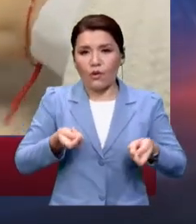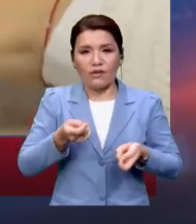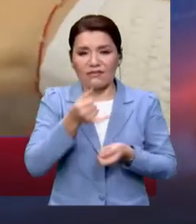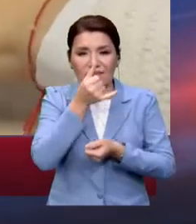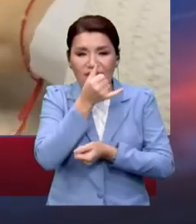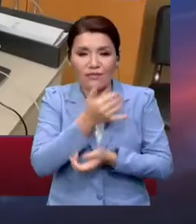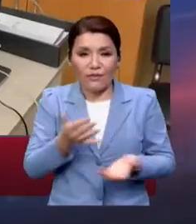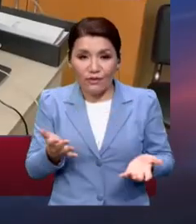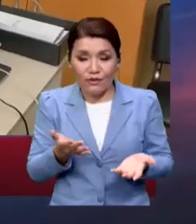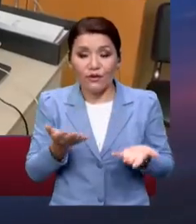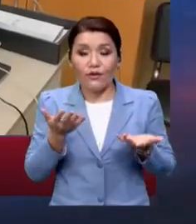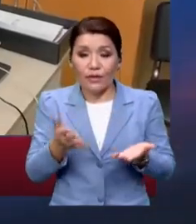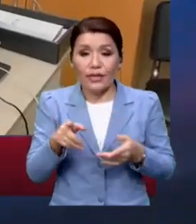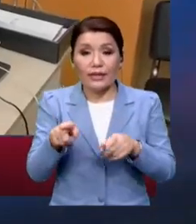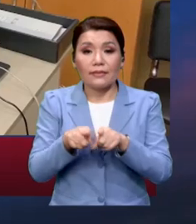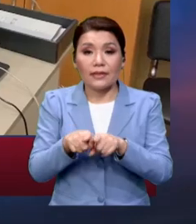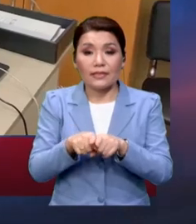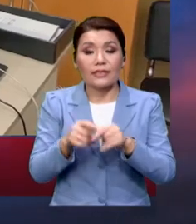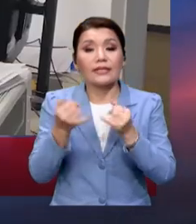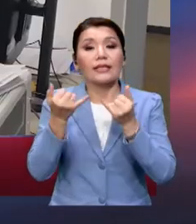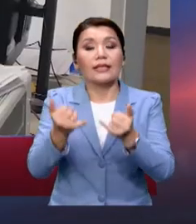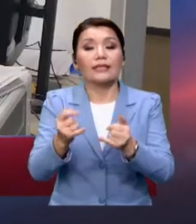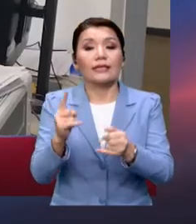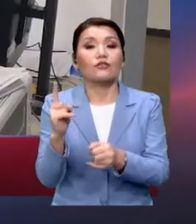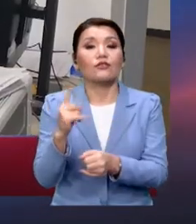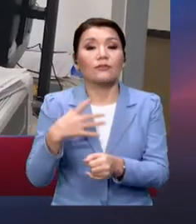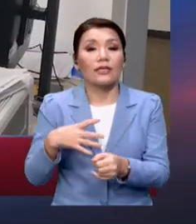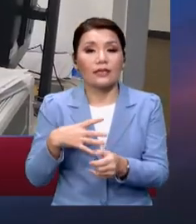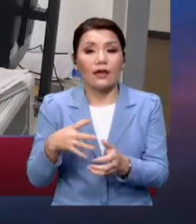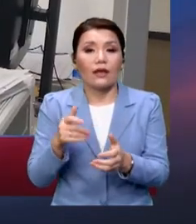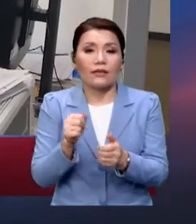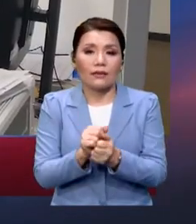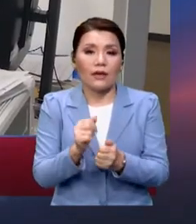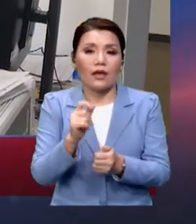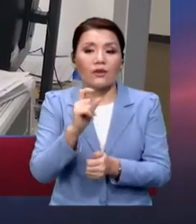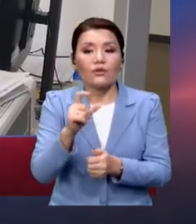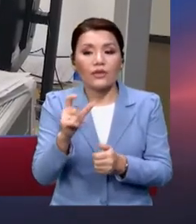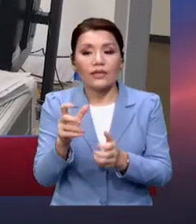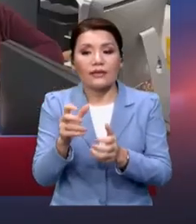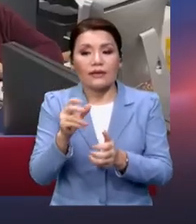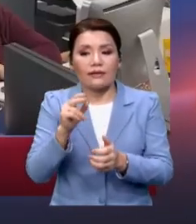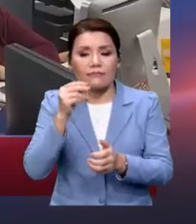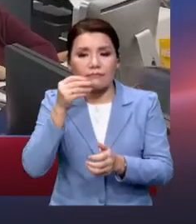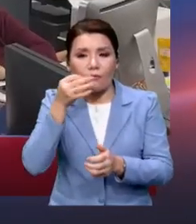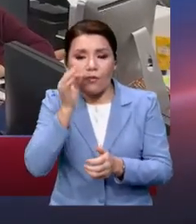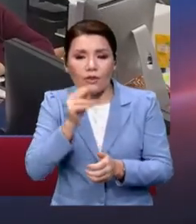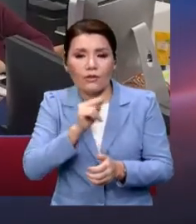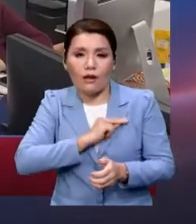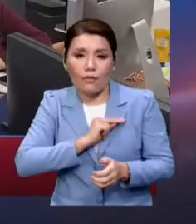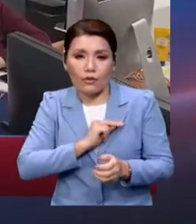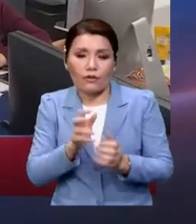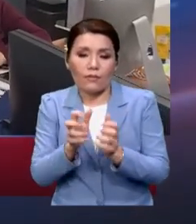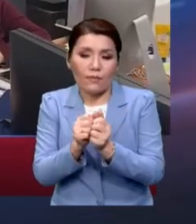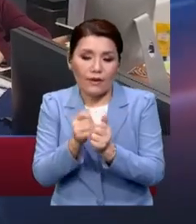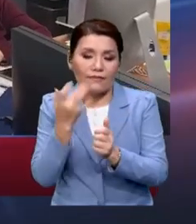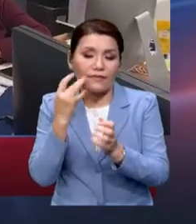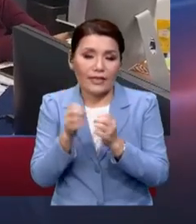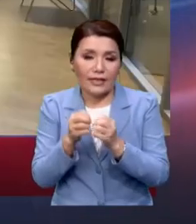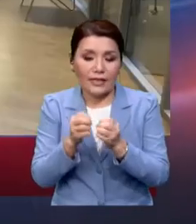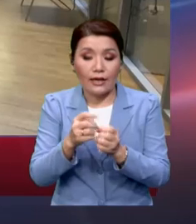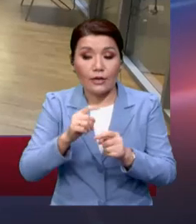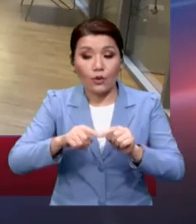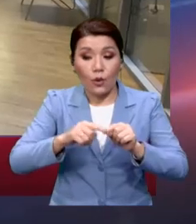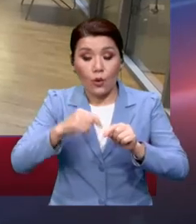по данным представителей, делается для того, чтобы удержать кадры. Хотела бы еще добавить, в ближайшие